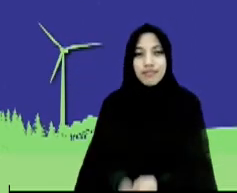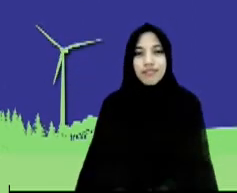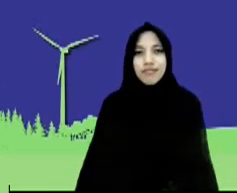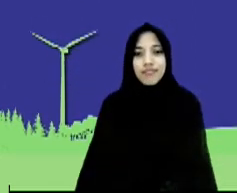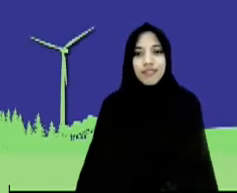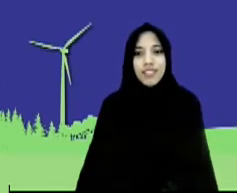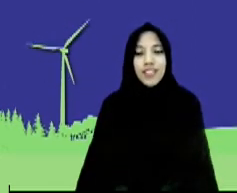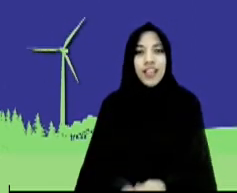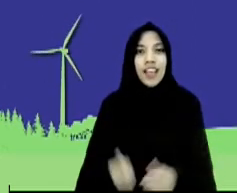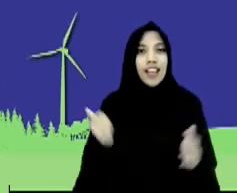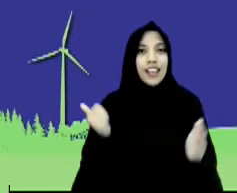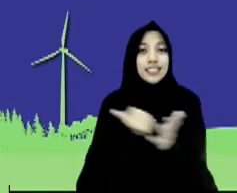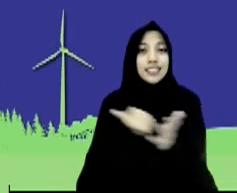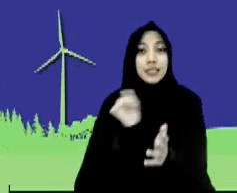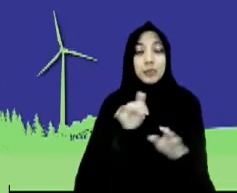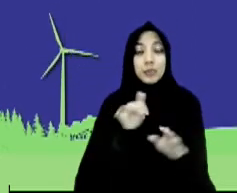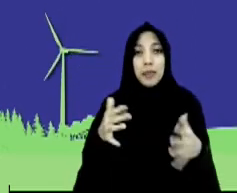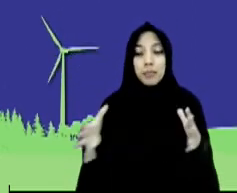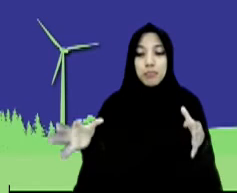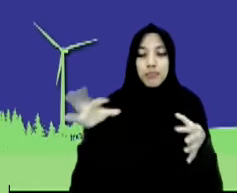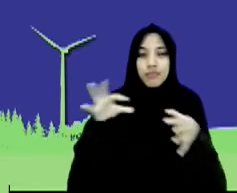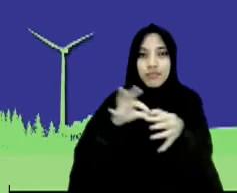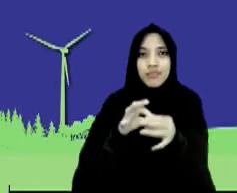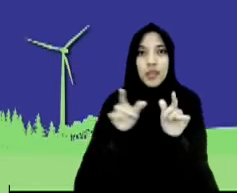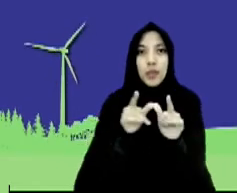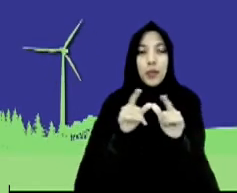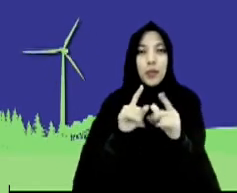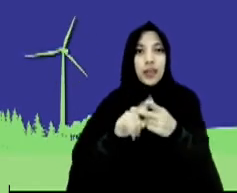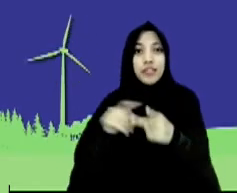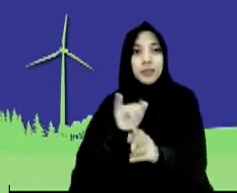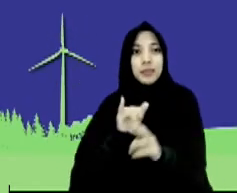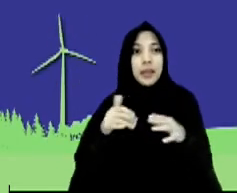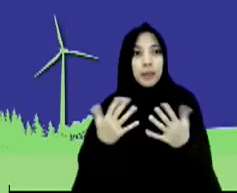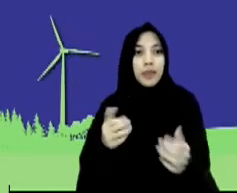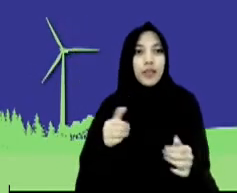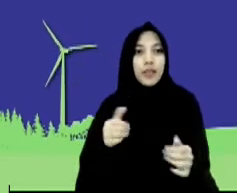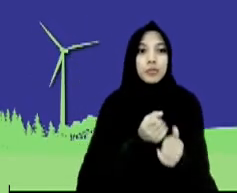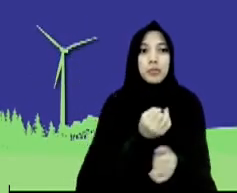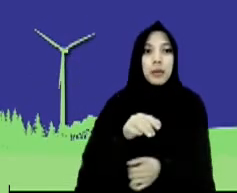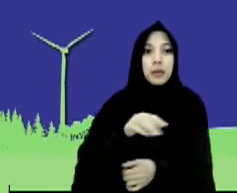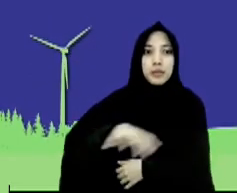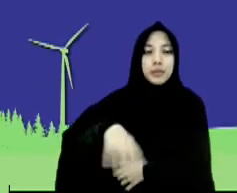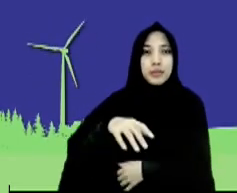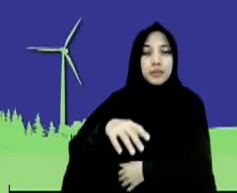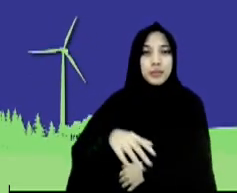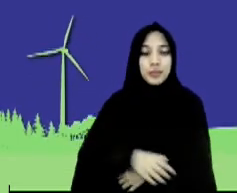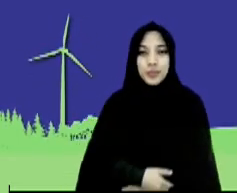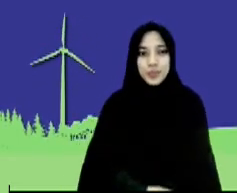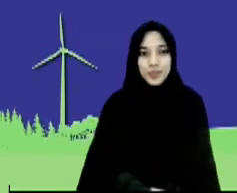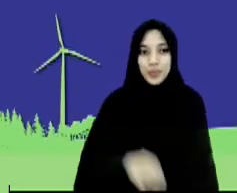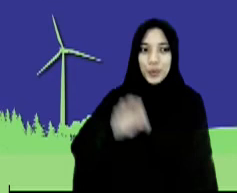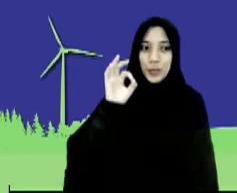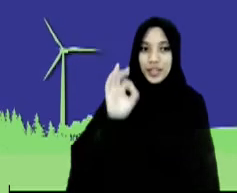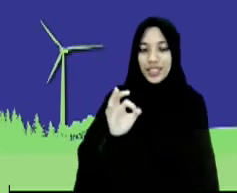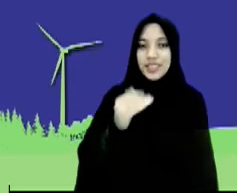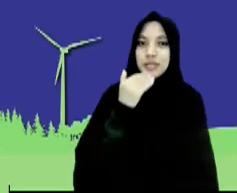realnya yang e kolaborasi dengan WWF ini dan apa dan para stakeholder lokal silakan Oke Baik eh